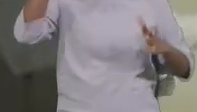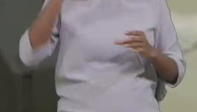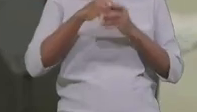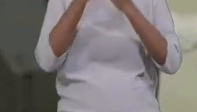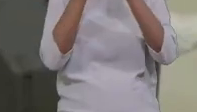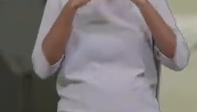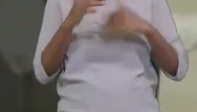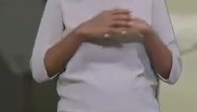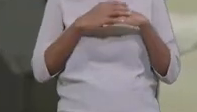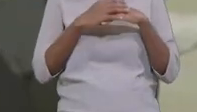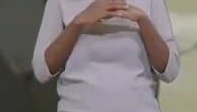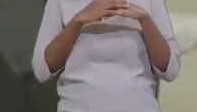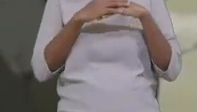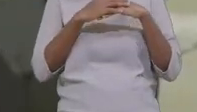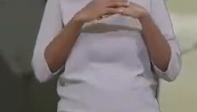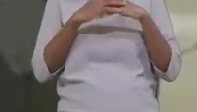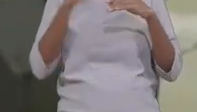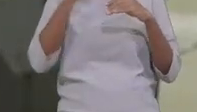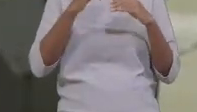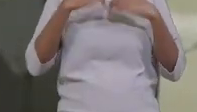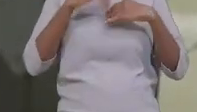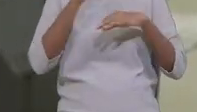Grand Dieu au ciel,